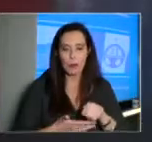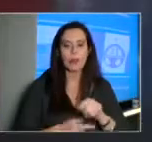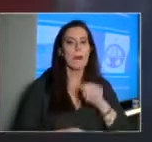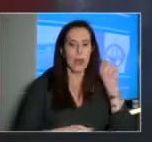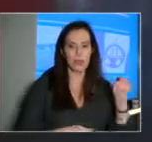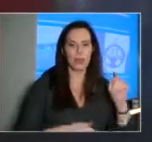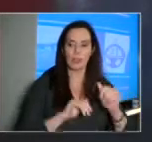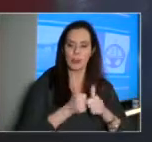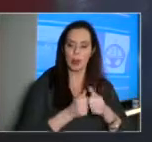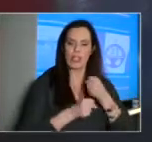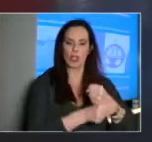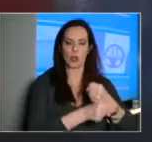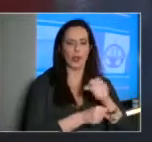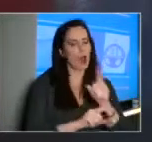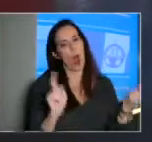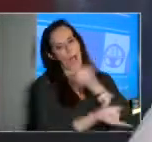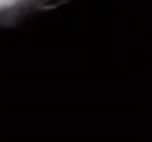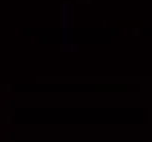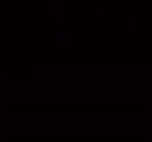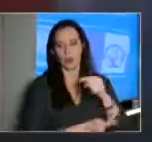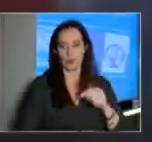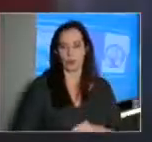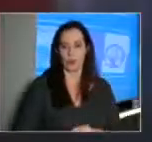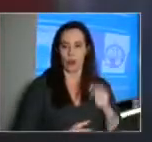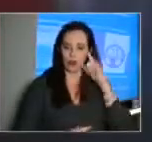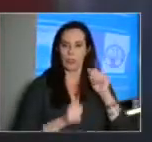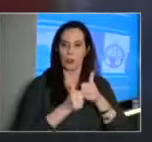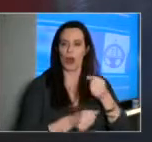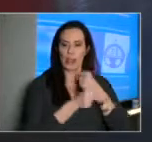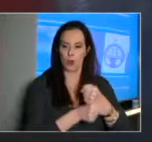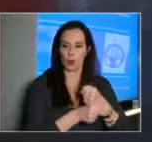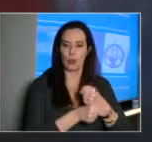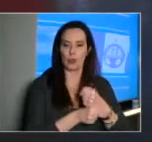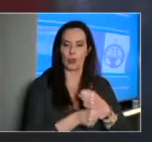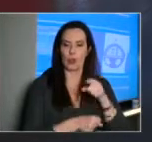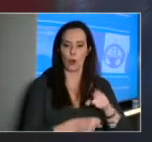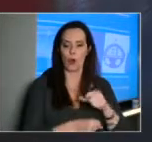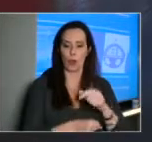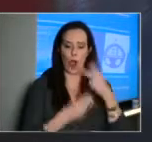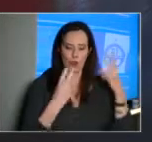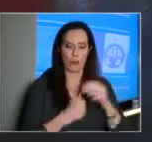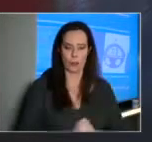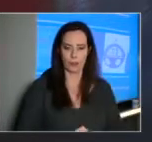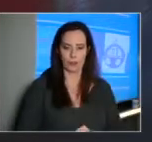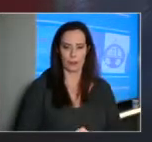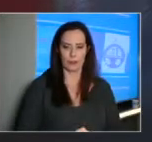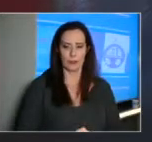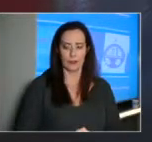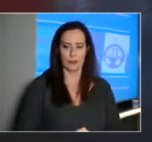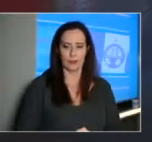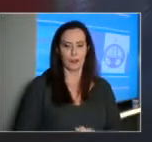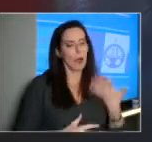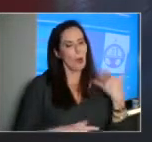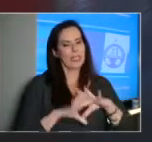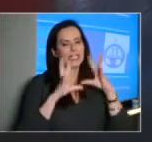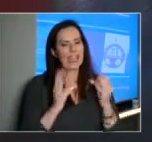מגיע לספורט ייצוגי, ולא ההפך. חושבים פה שהספורט הייצוגי הוא הקובע. בוא